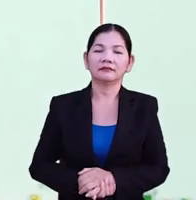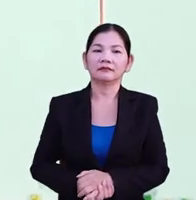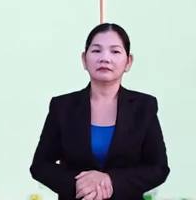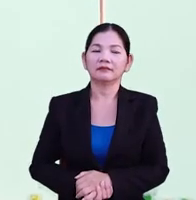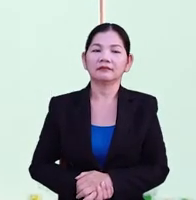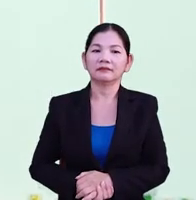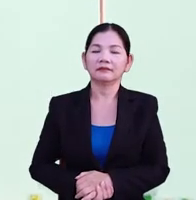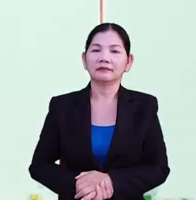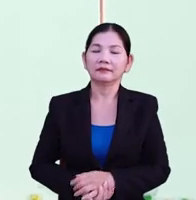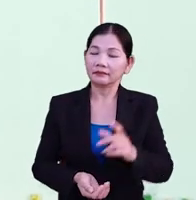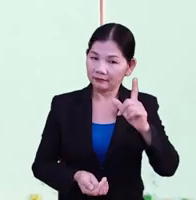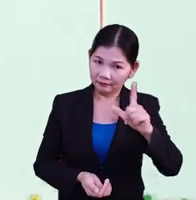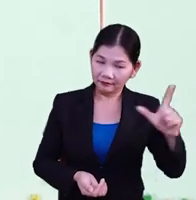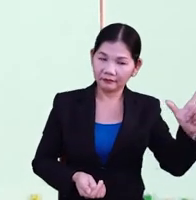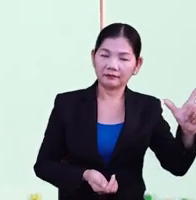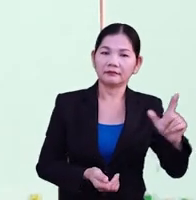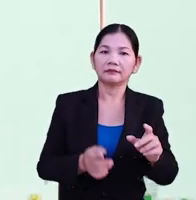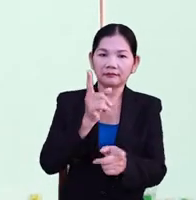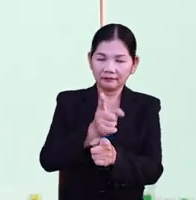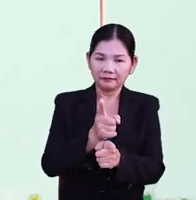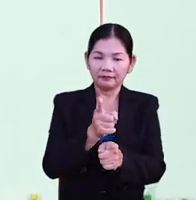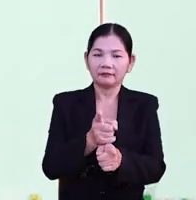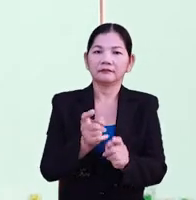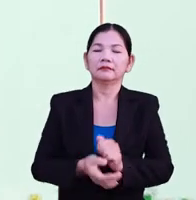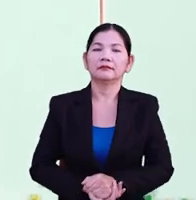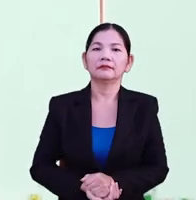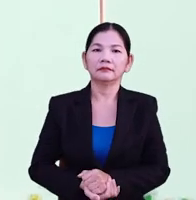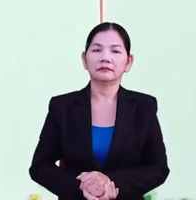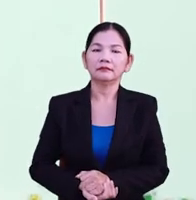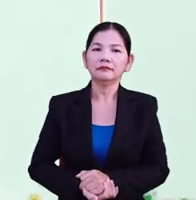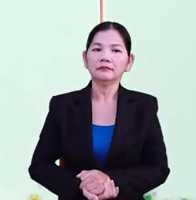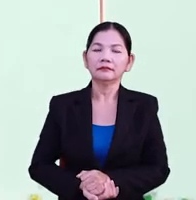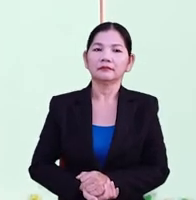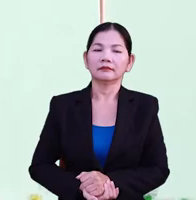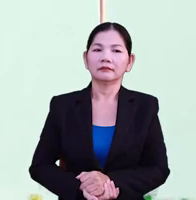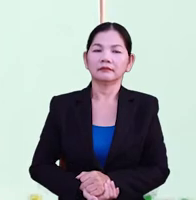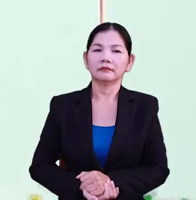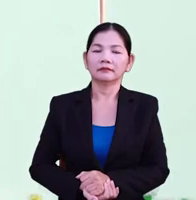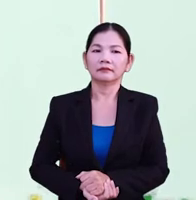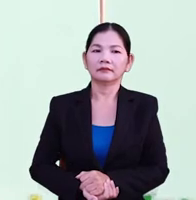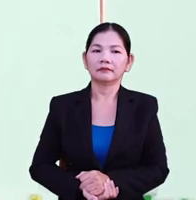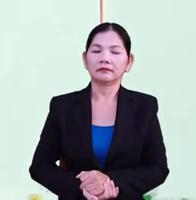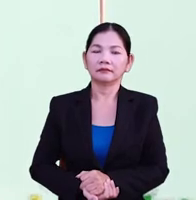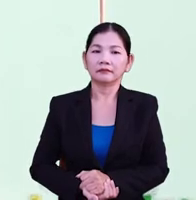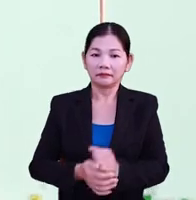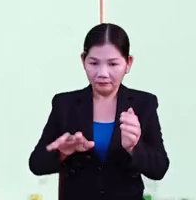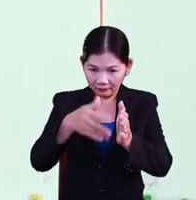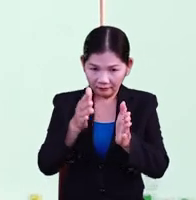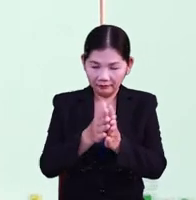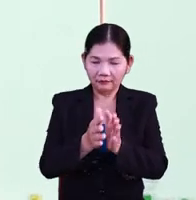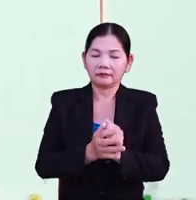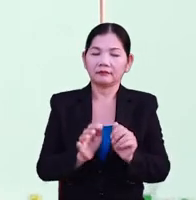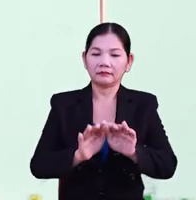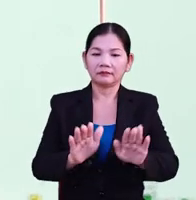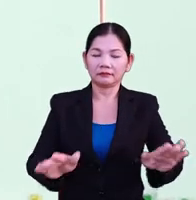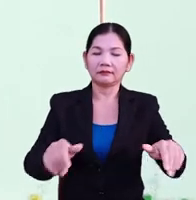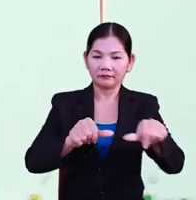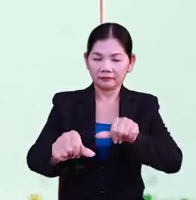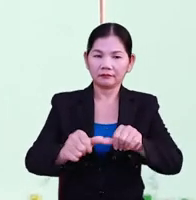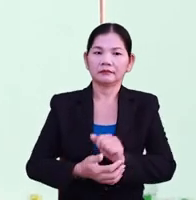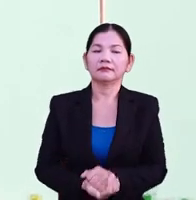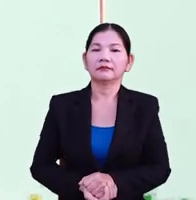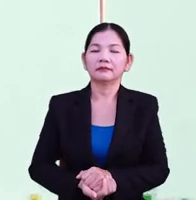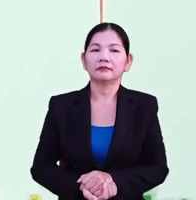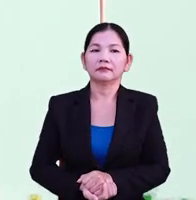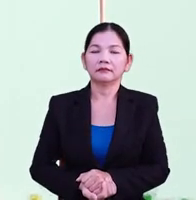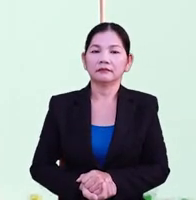ខាងឆ្វេងនឹងឯងអញ្ចឹងគឺត្រឹមត្រូវហើយណាកូនណាចា អូកូនច្រើនតោះកូនបន្តទៅទៀតចា